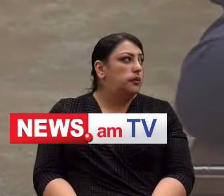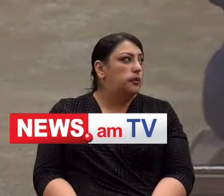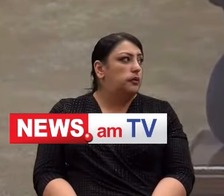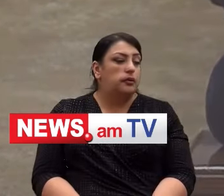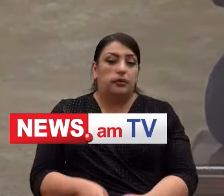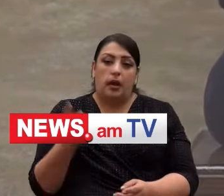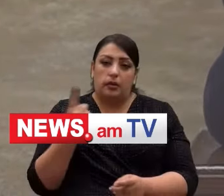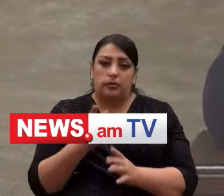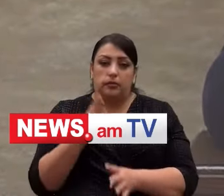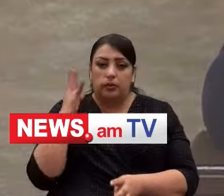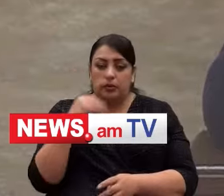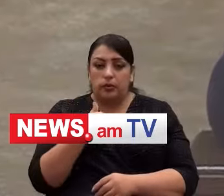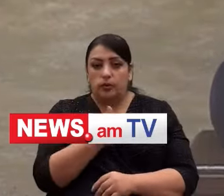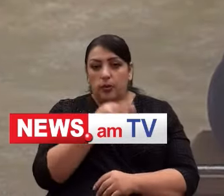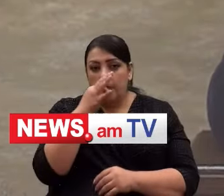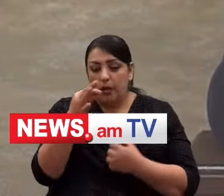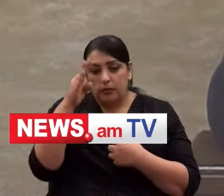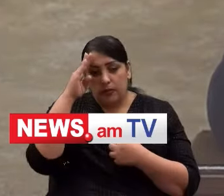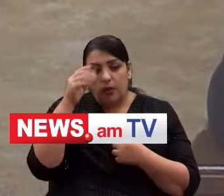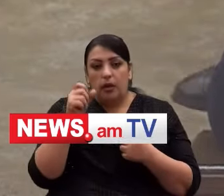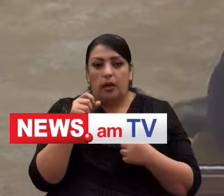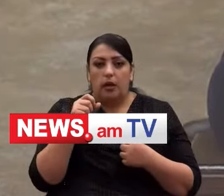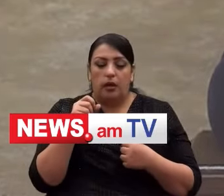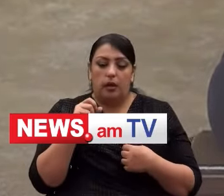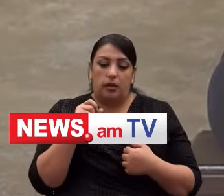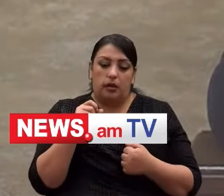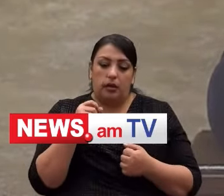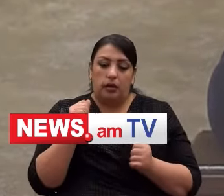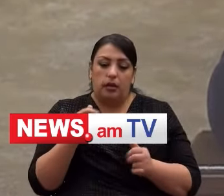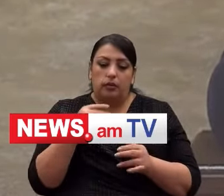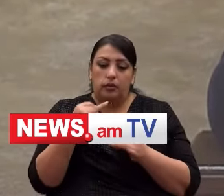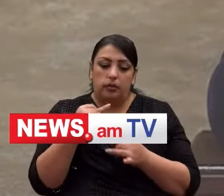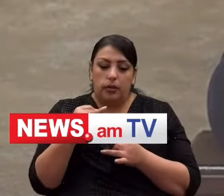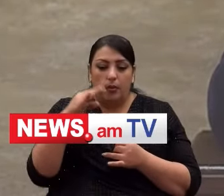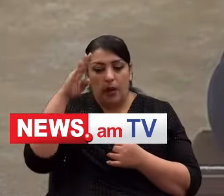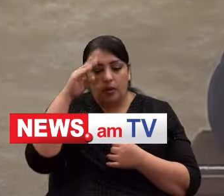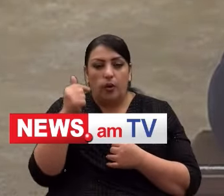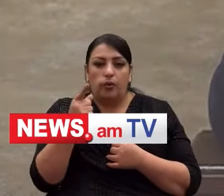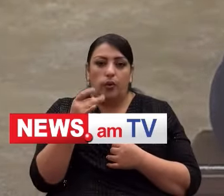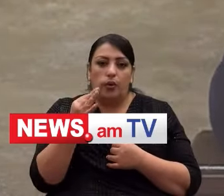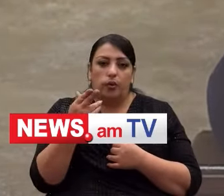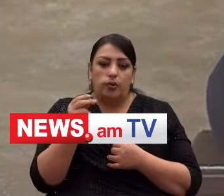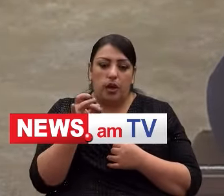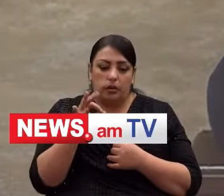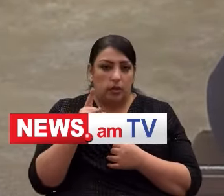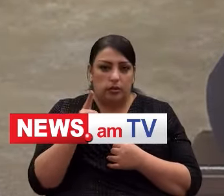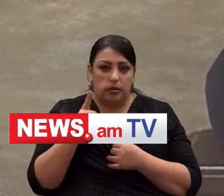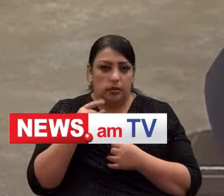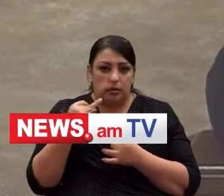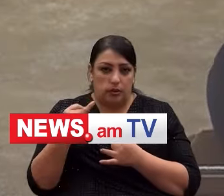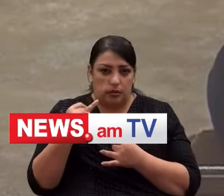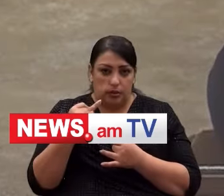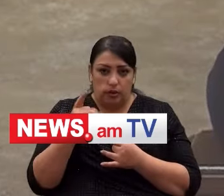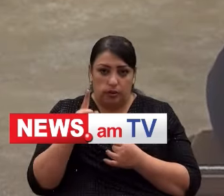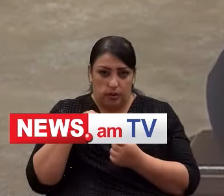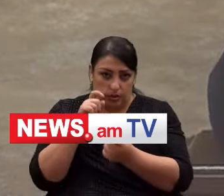Նախ, պարոն Աղազարյան, ինչպես կհրամայեք խոսել պարոն Քոչարյանի հետ։ Միգուցե կռիվ անեմ ազգային